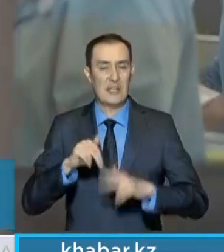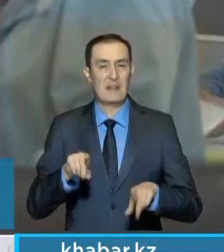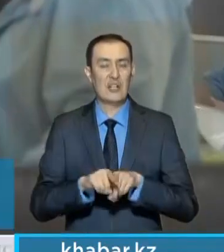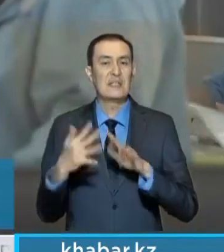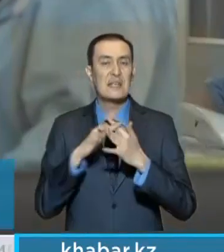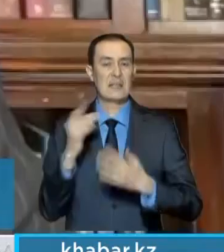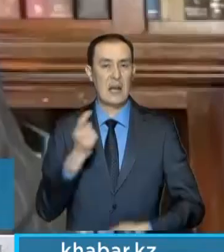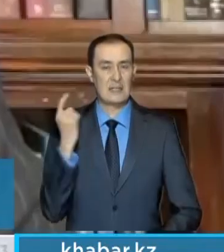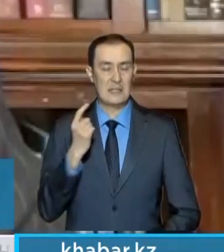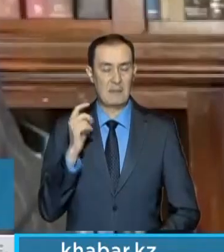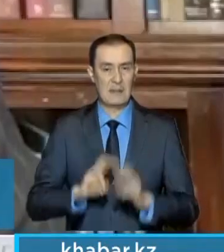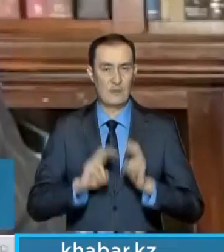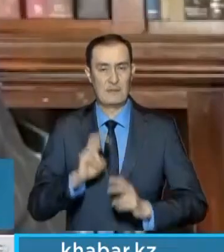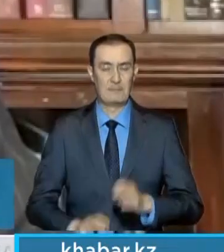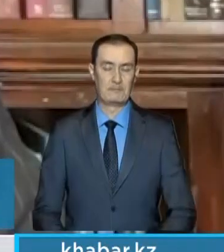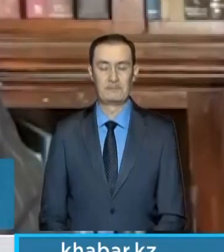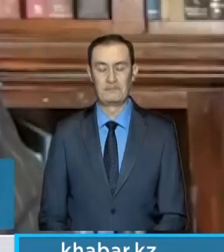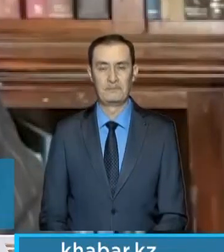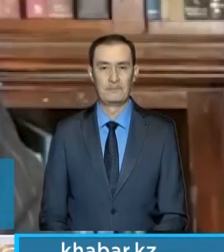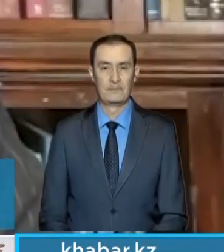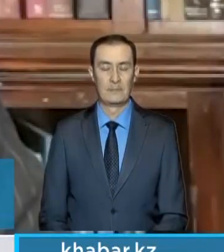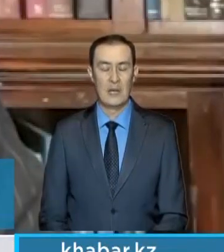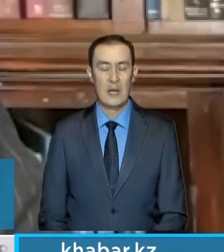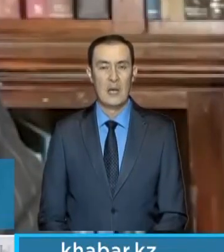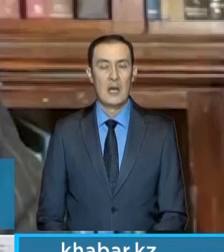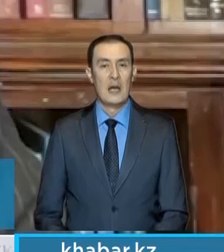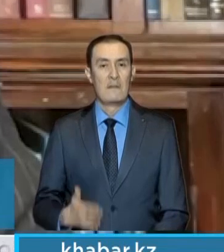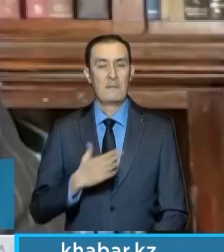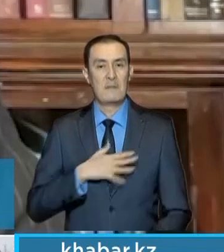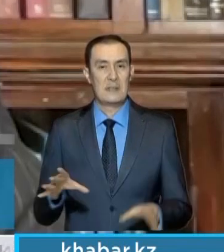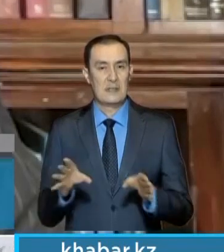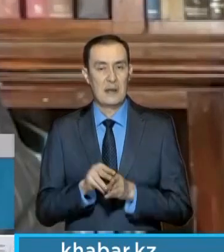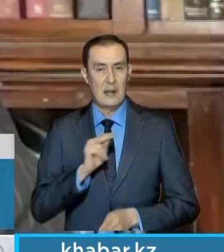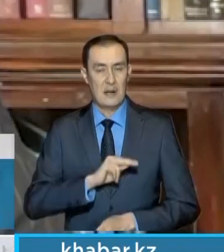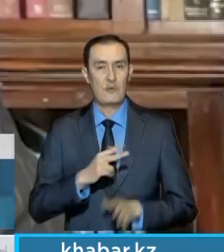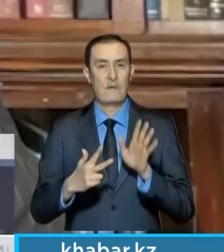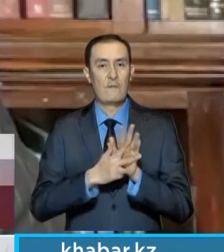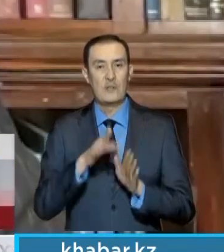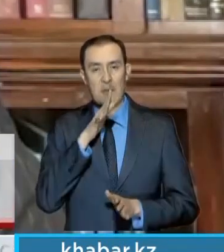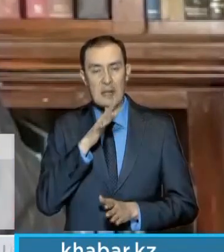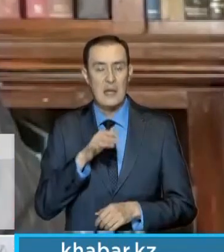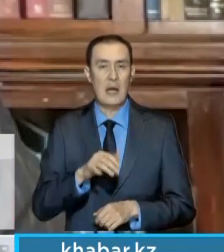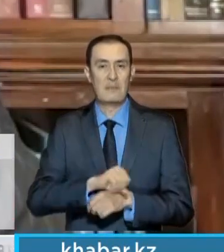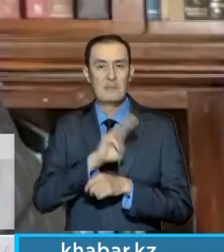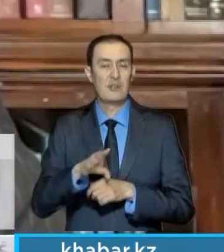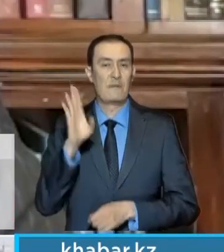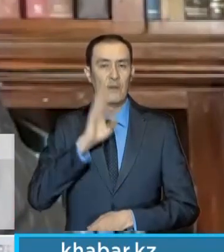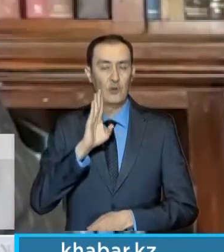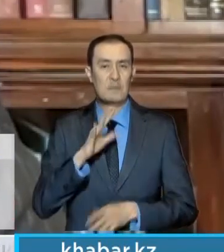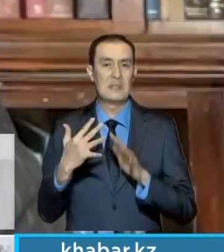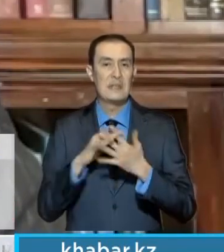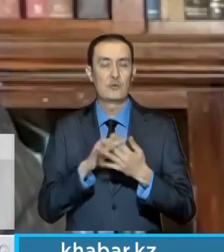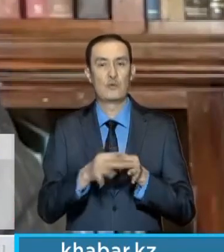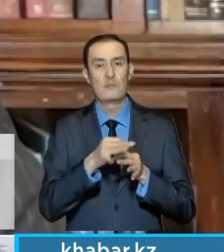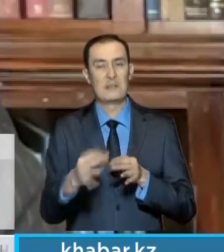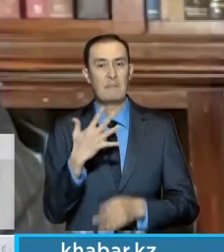сельское хозяйство вместе с моими коллегами мы уже 8 лет обеспечиваем водой сельскую местность